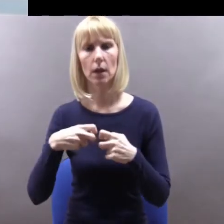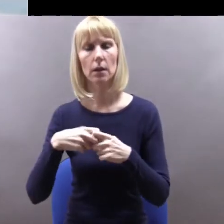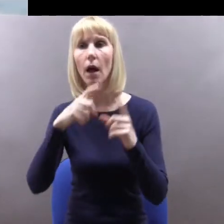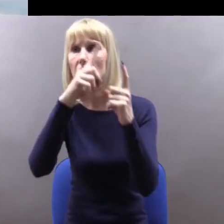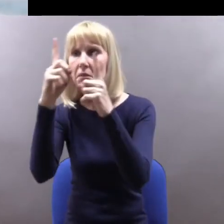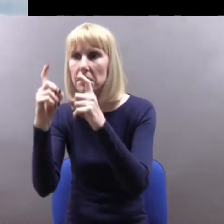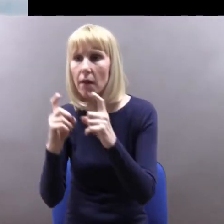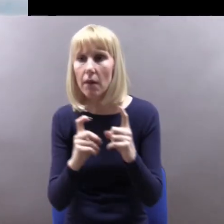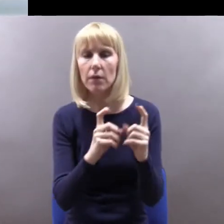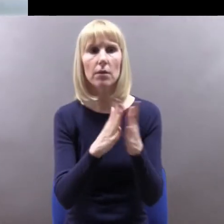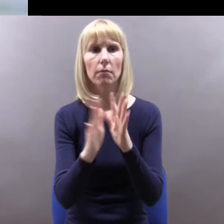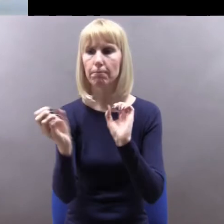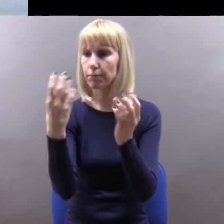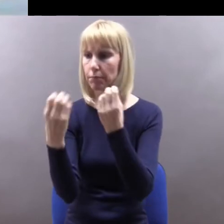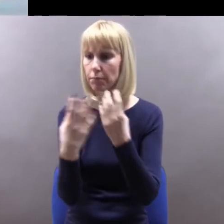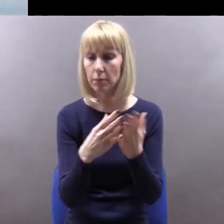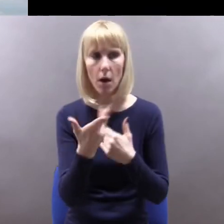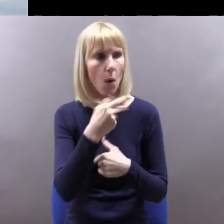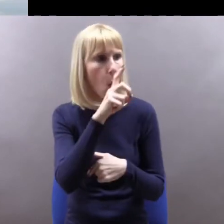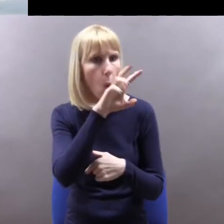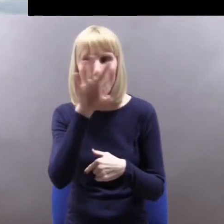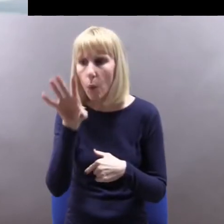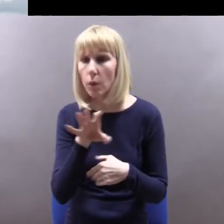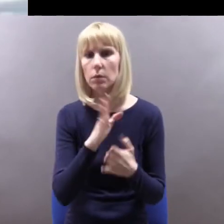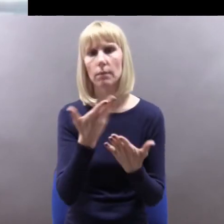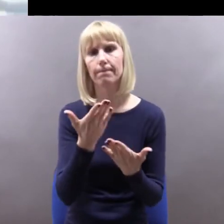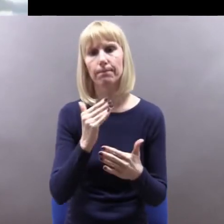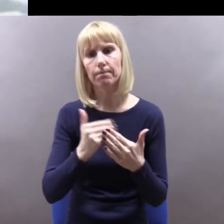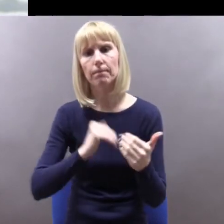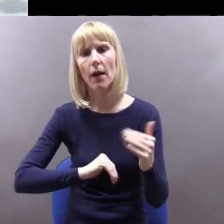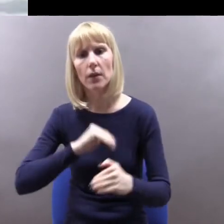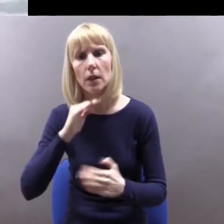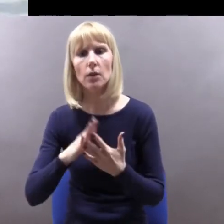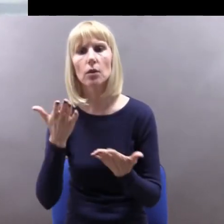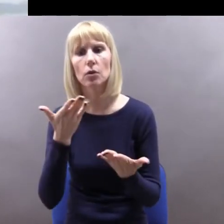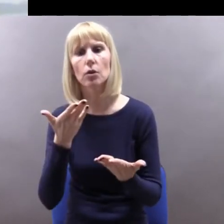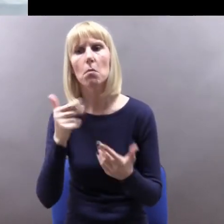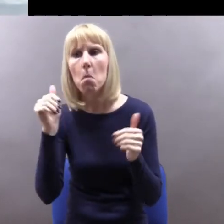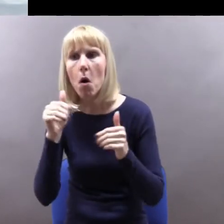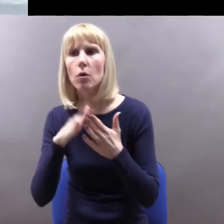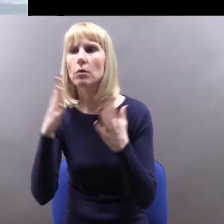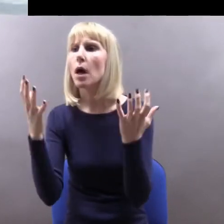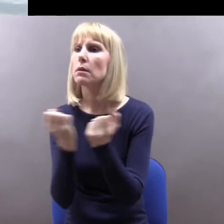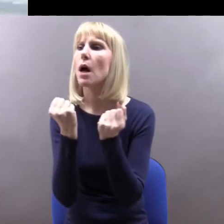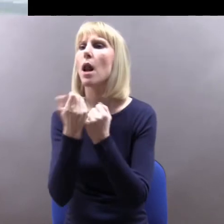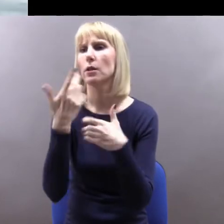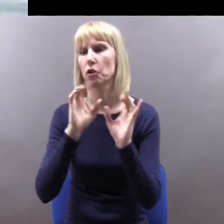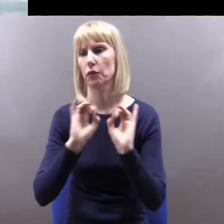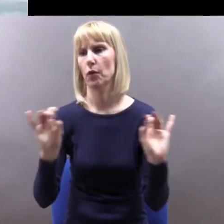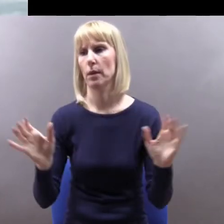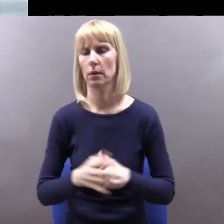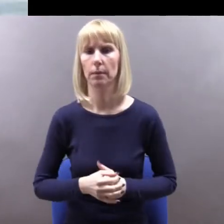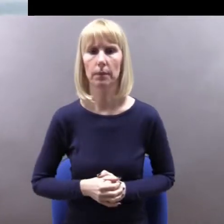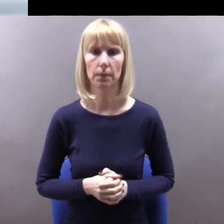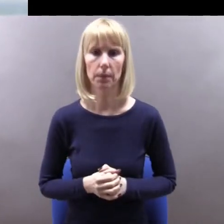wiedza internetowa, zdjęcia są moim zdaniem wystarczającym miejscem,